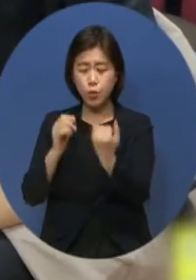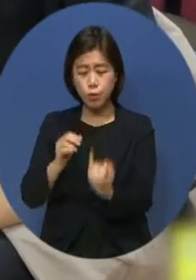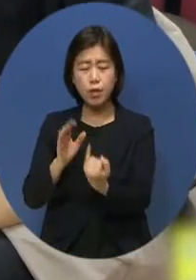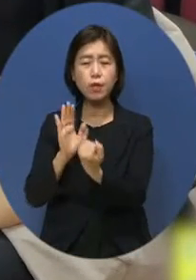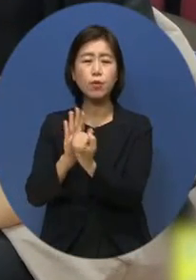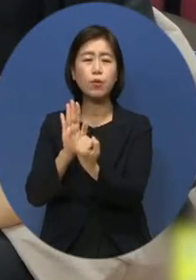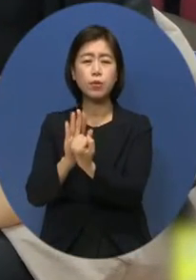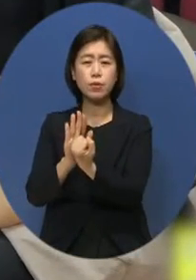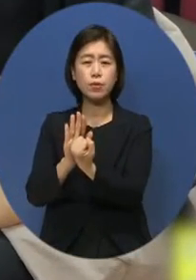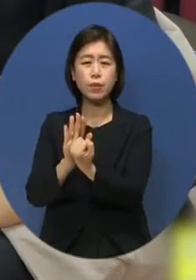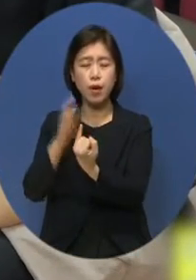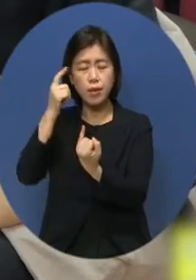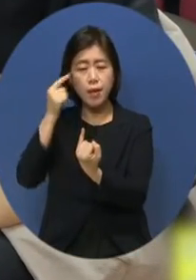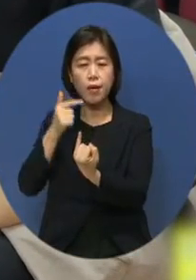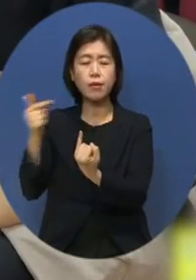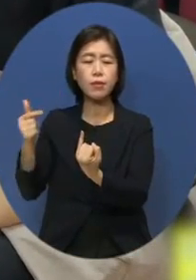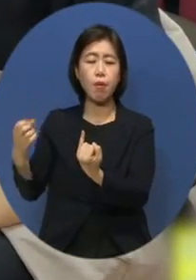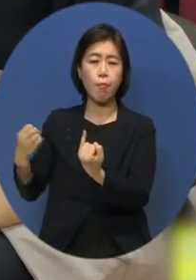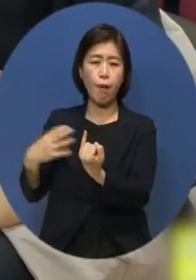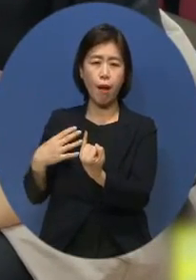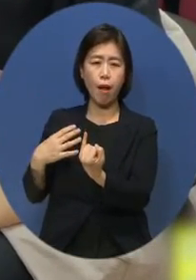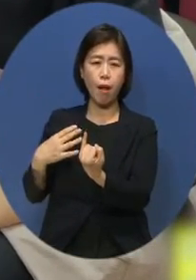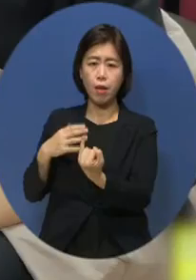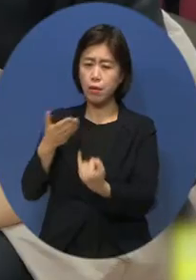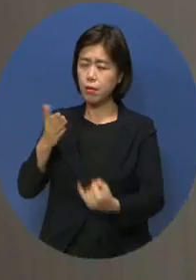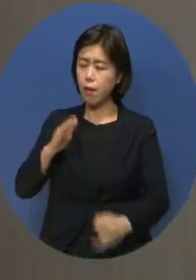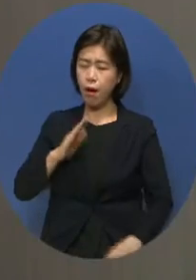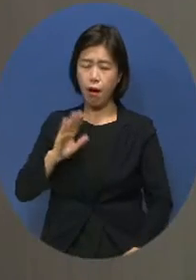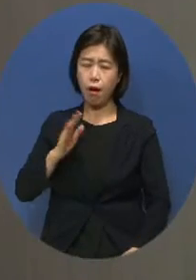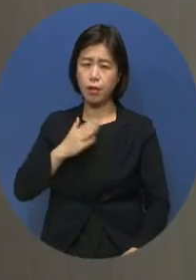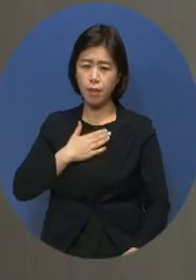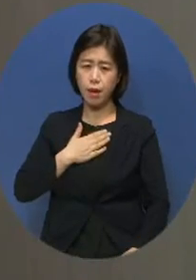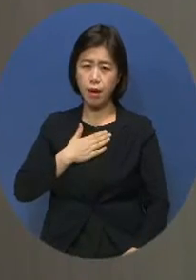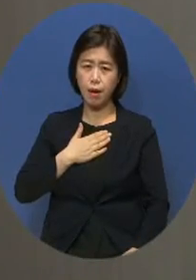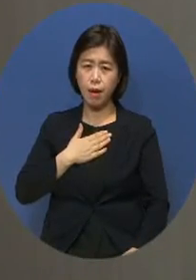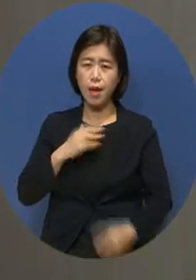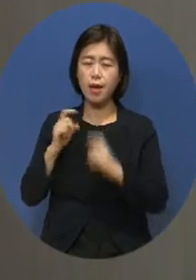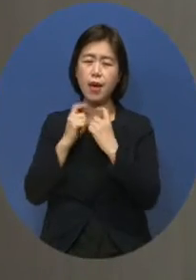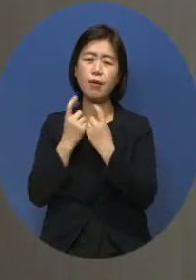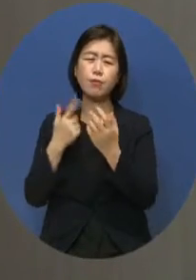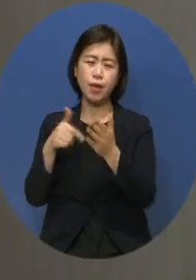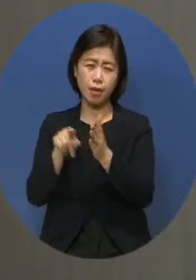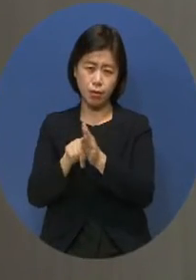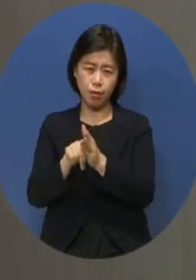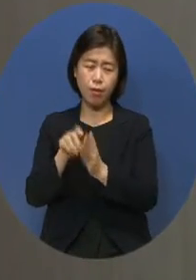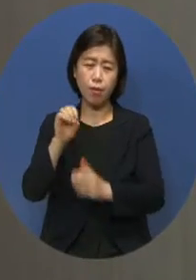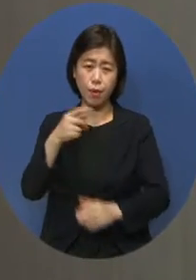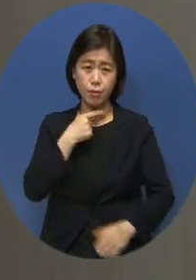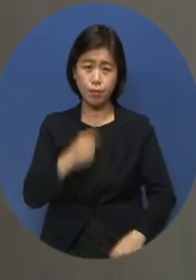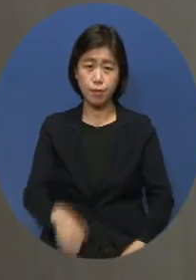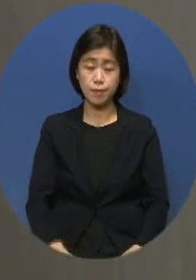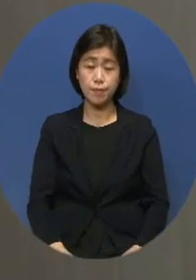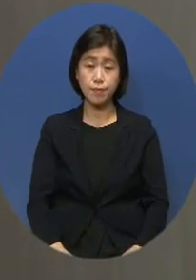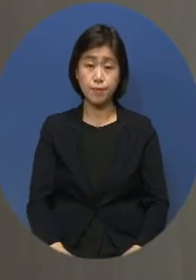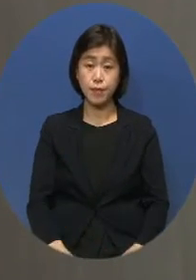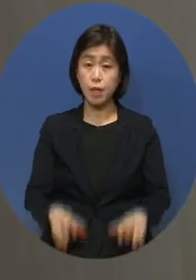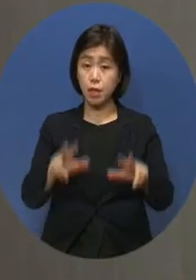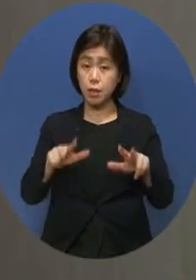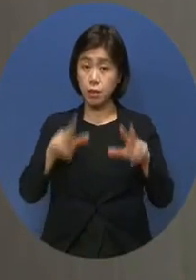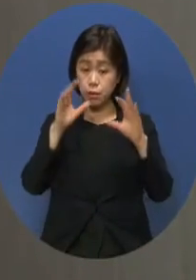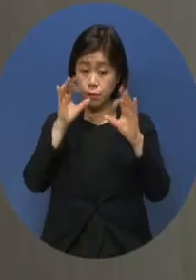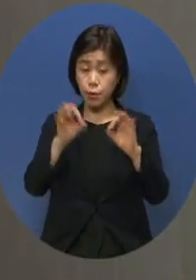전적으로 이기심으로 한 거라는 말씀을 드리거든요. 왜냐하면 이제 많은 분들이 아마 특히나 코로나 상황에서 더 비극적인